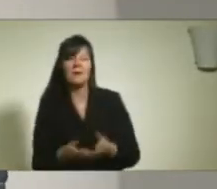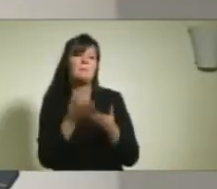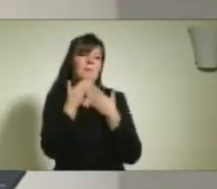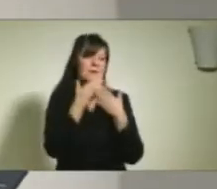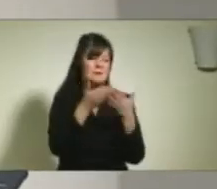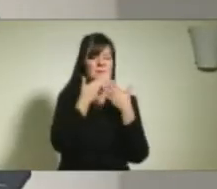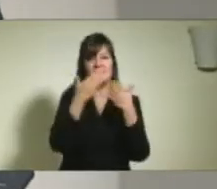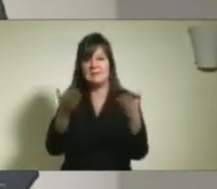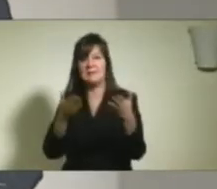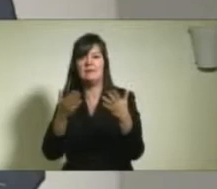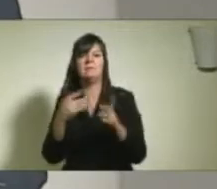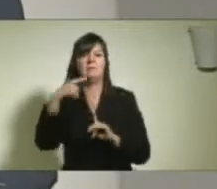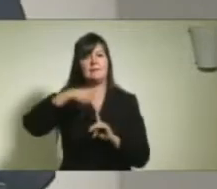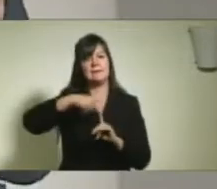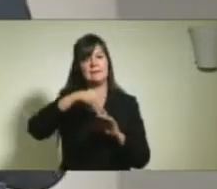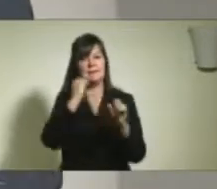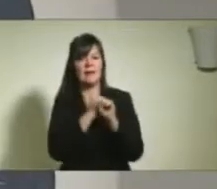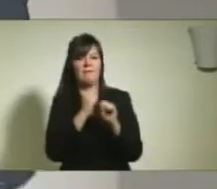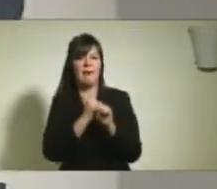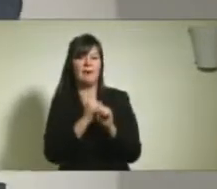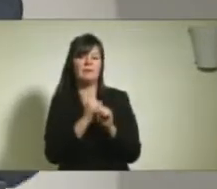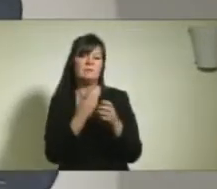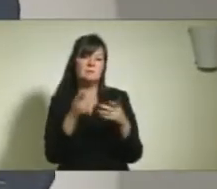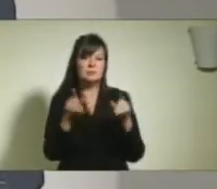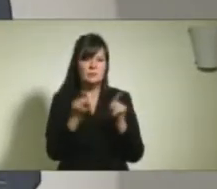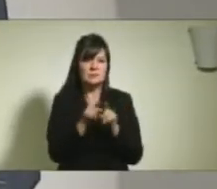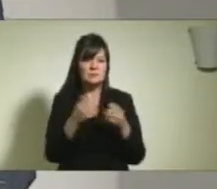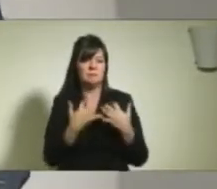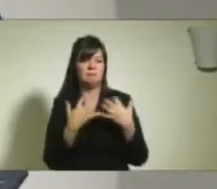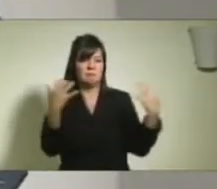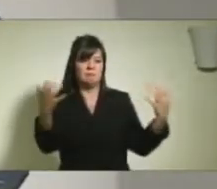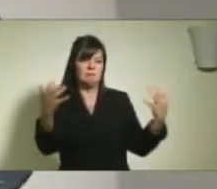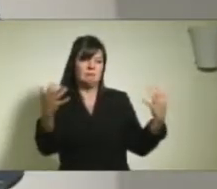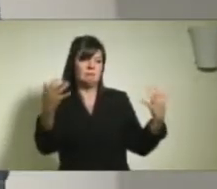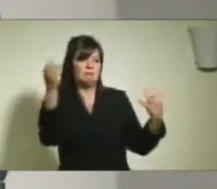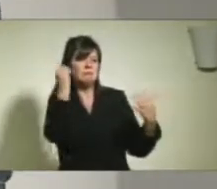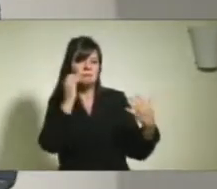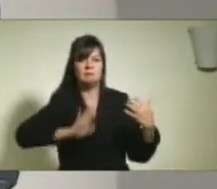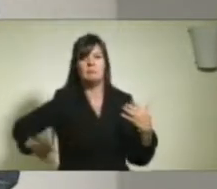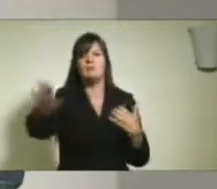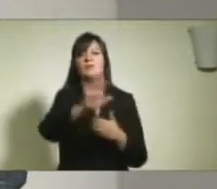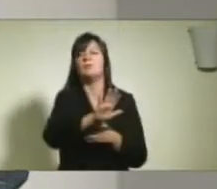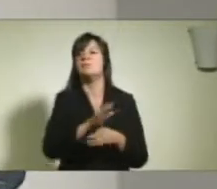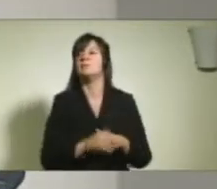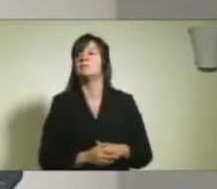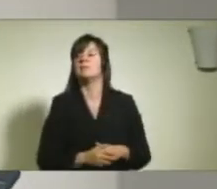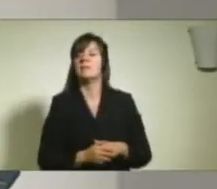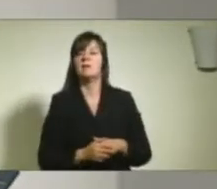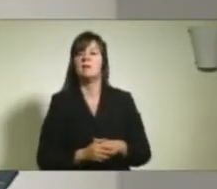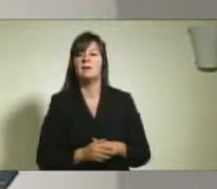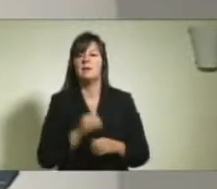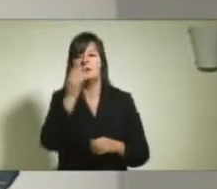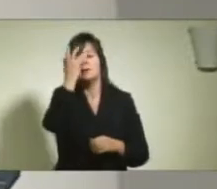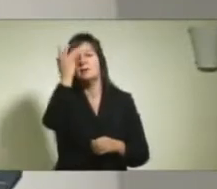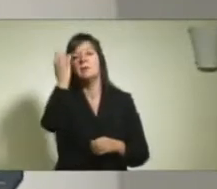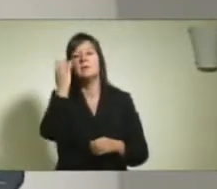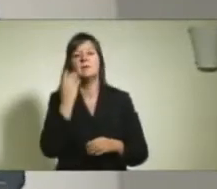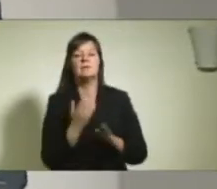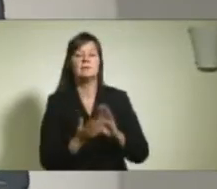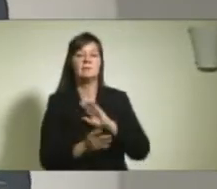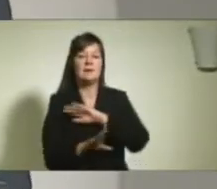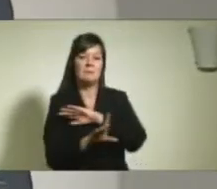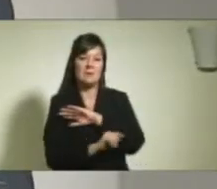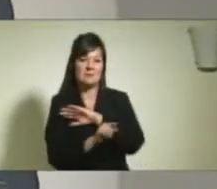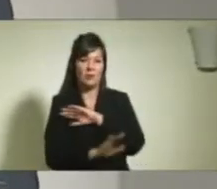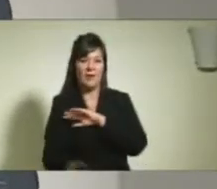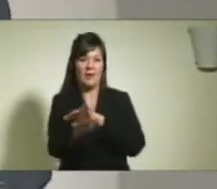en diffusion directe. Je voudrais remercier le personnel, les gens qui se sont chargés de mettre en place les